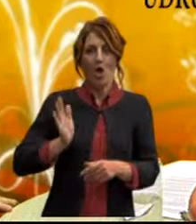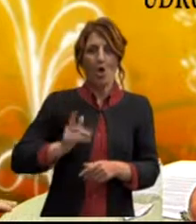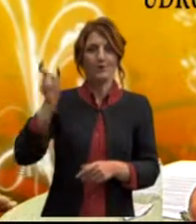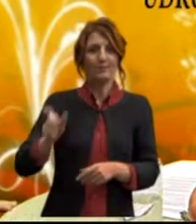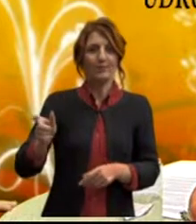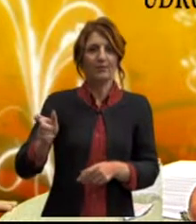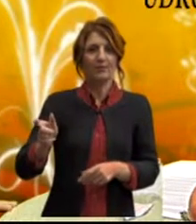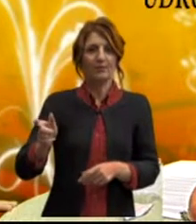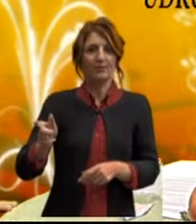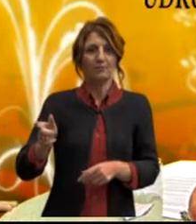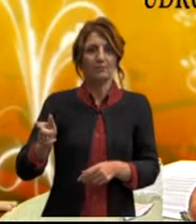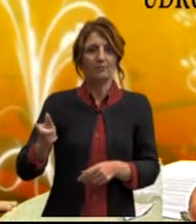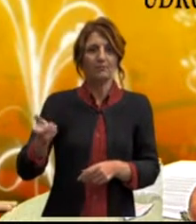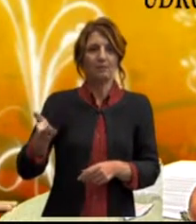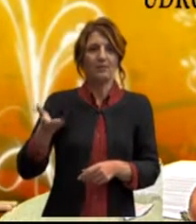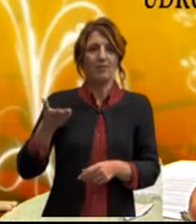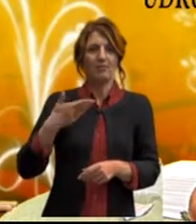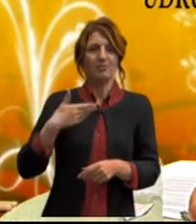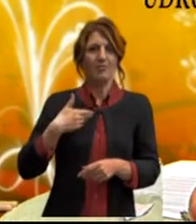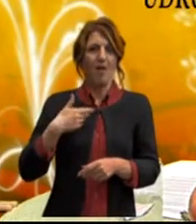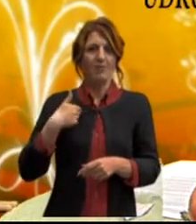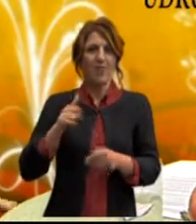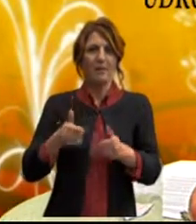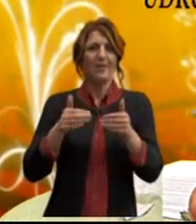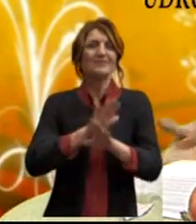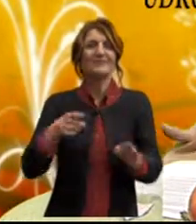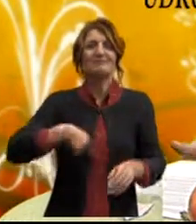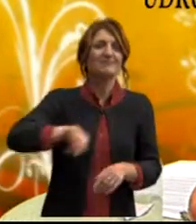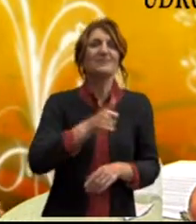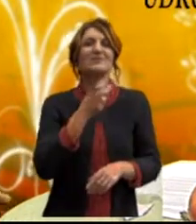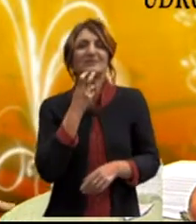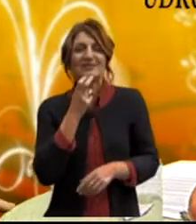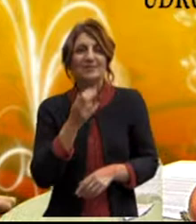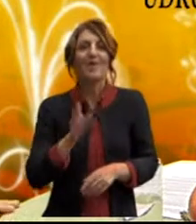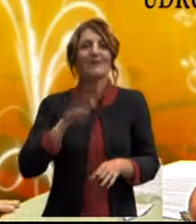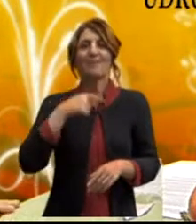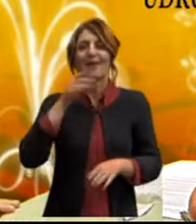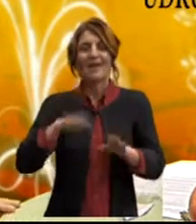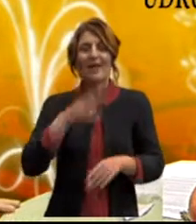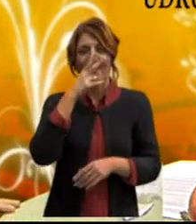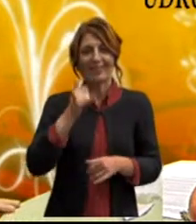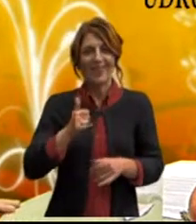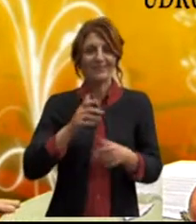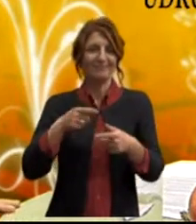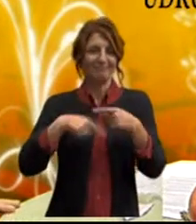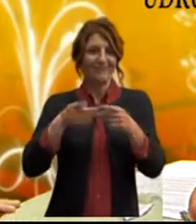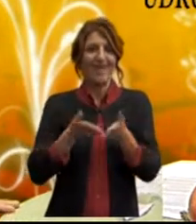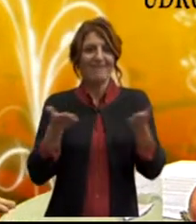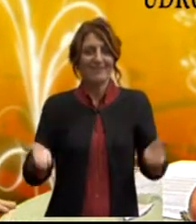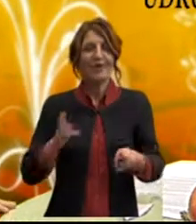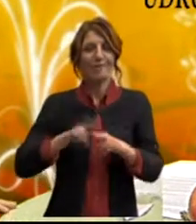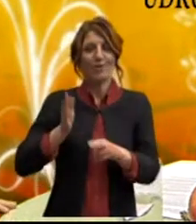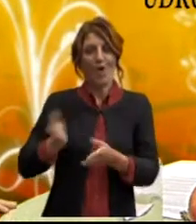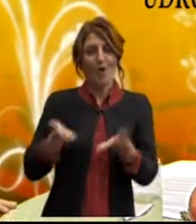broj da idem ranije, svi smo se smijali, rekla sam da gledaju današnju emisiju, da će mi biti profesor